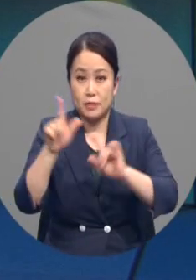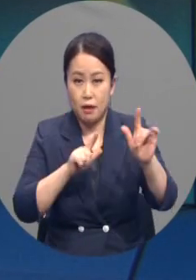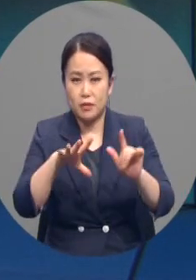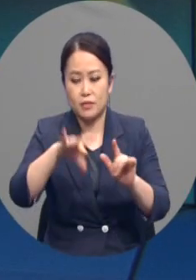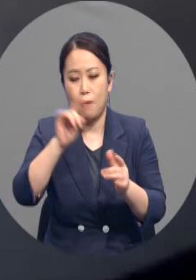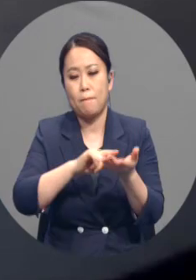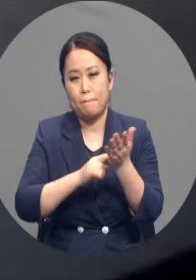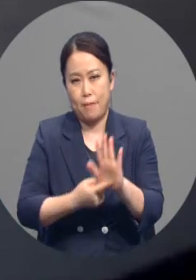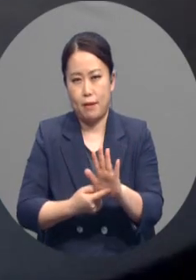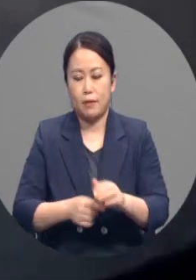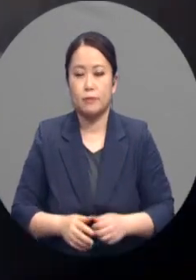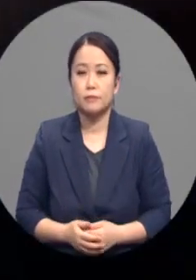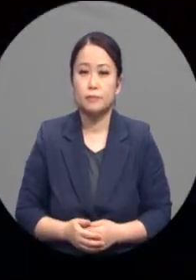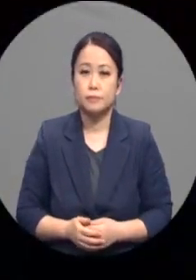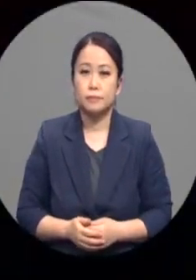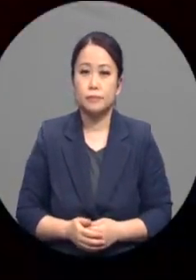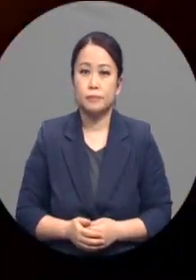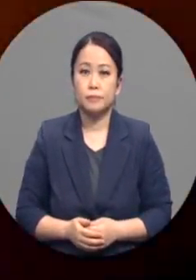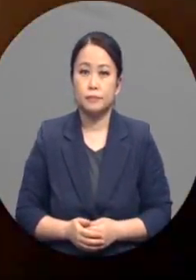기자입니다